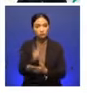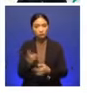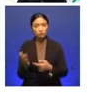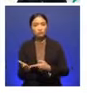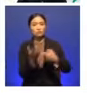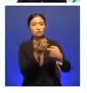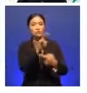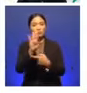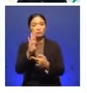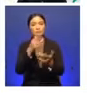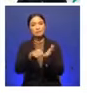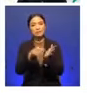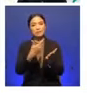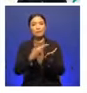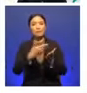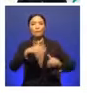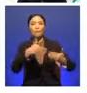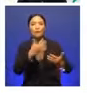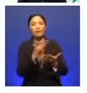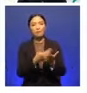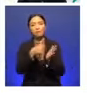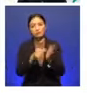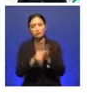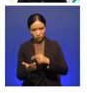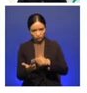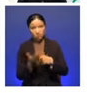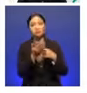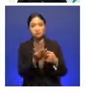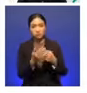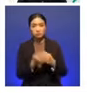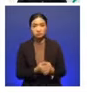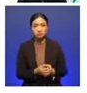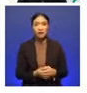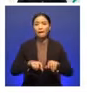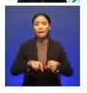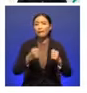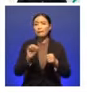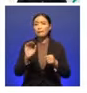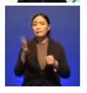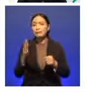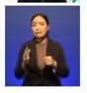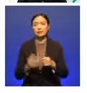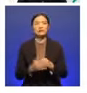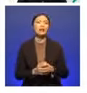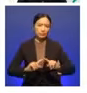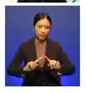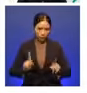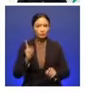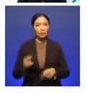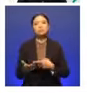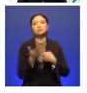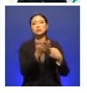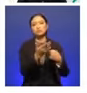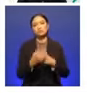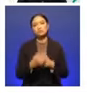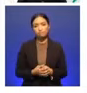บภาษีเงินได้เพื่อที่จะแม้ว่าจะไม่ได้มีเกณฑ์ที่ถึงกับการที่